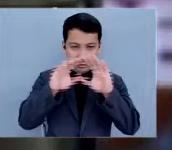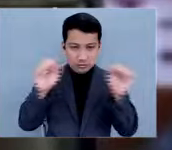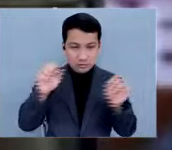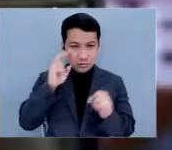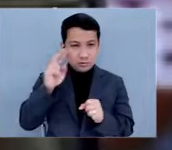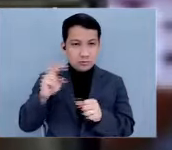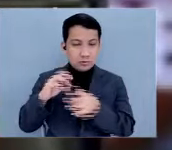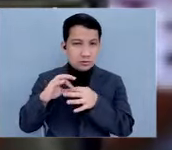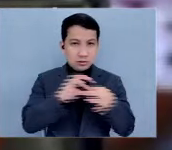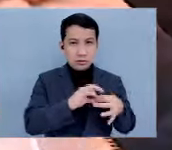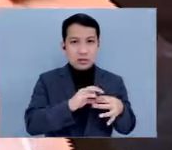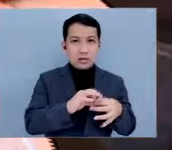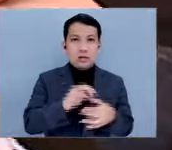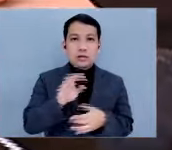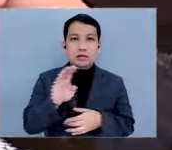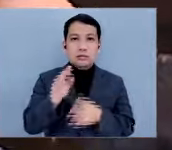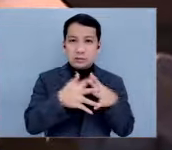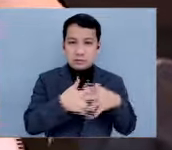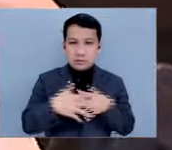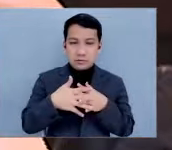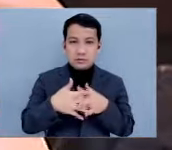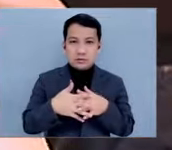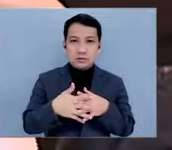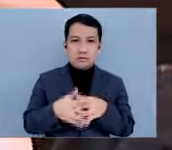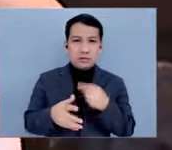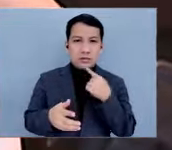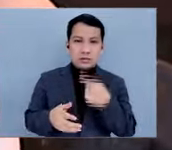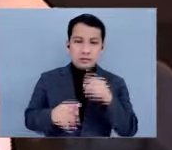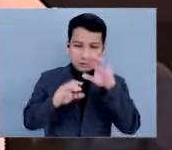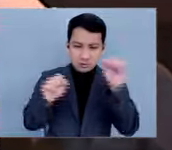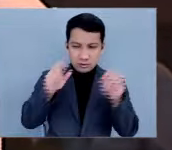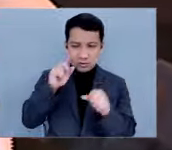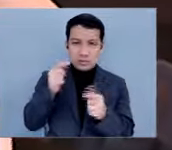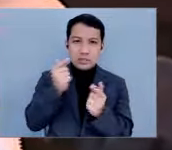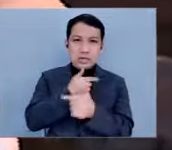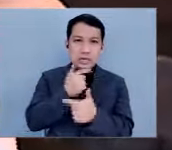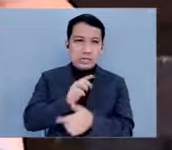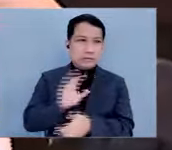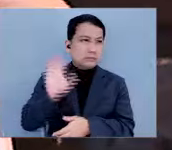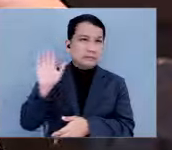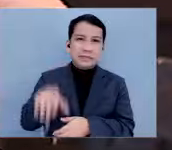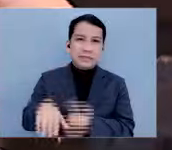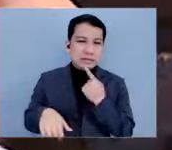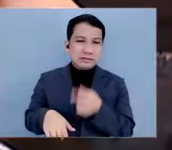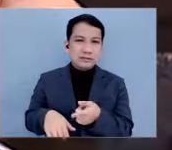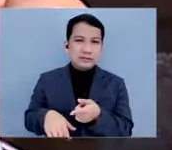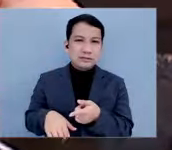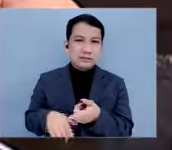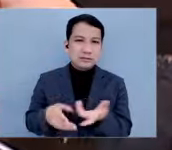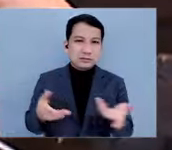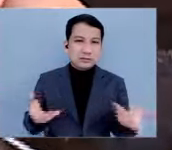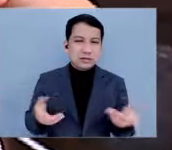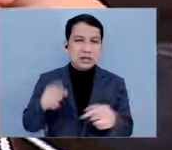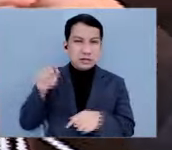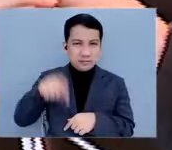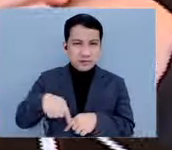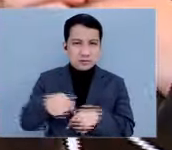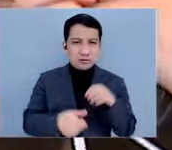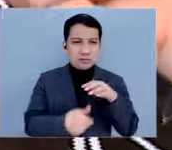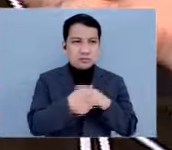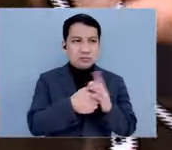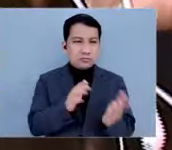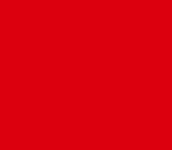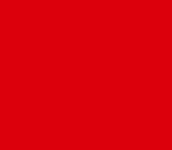nakikipagsabuatan anya sa Amerika. Pinabulaanan at tinawanan lang yan ni Pangulong Marcos at nagsabing dapat nang humarap sa Senado at Kamara